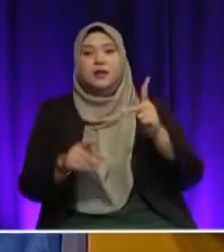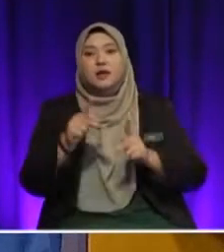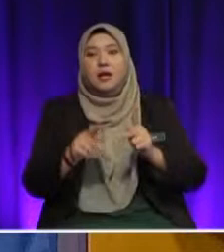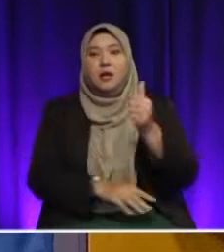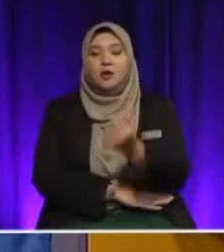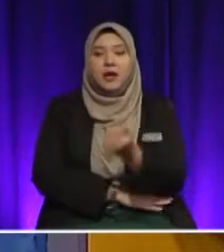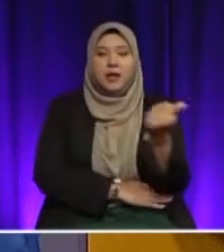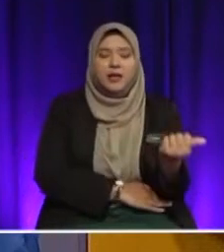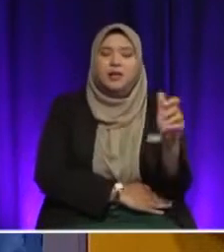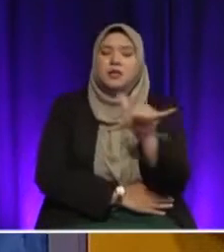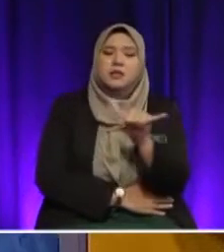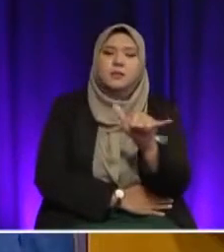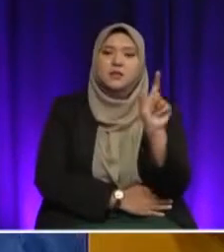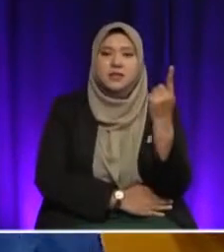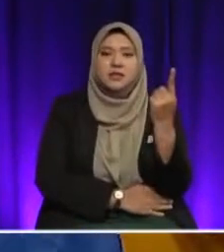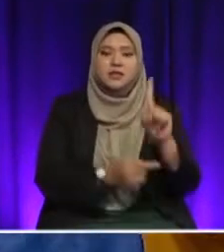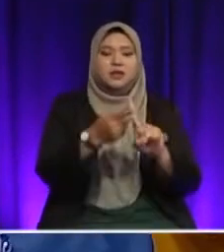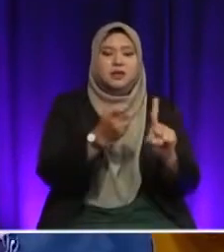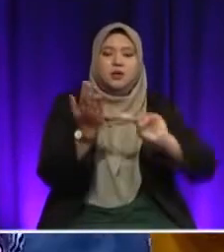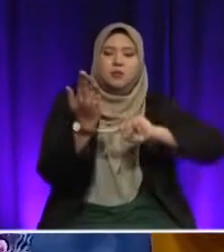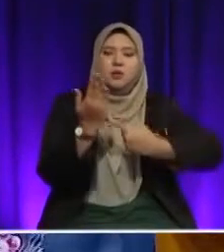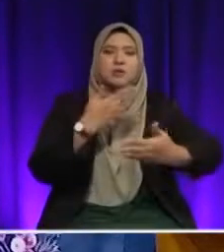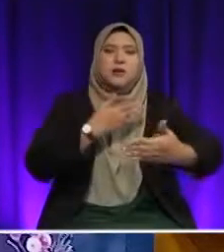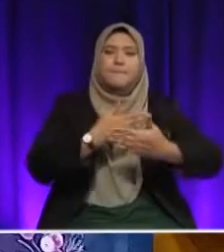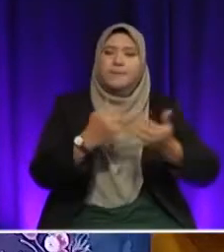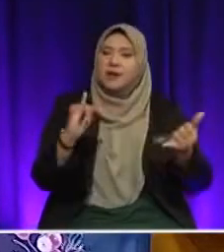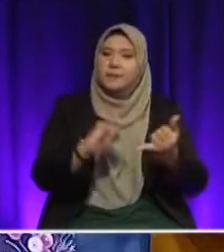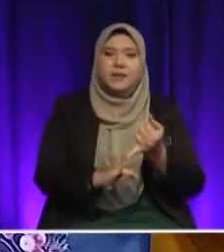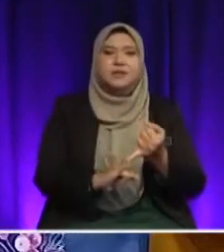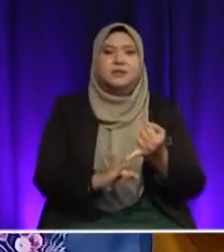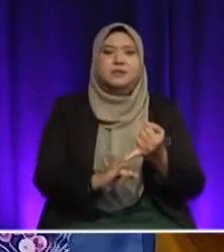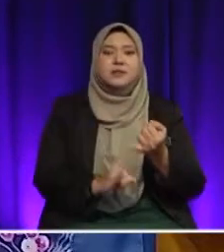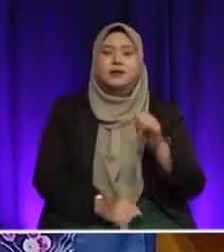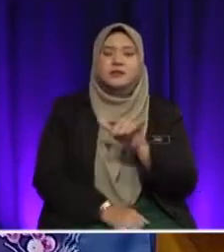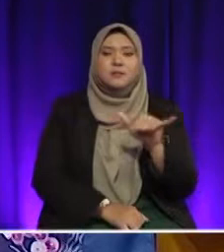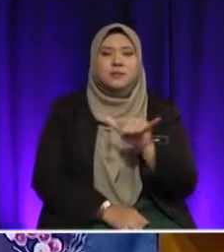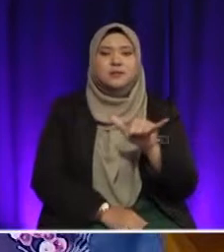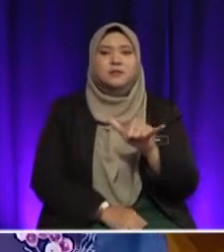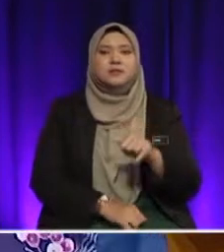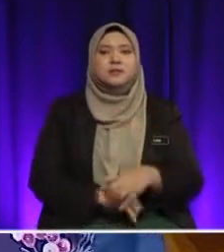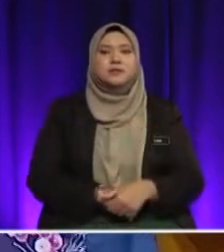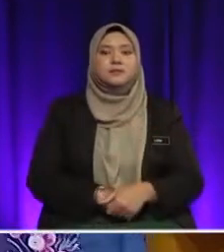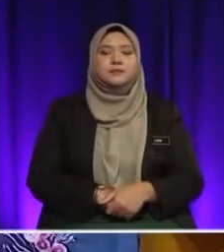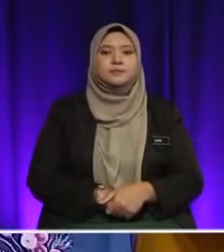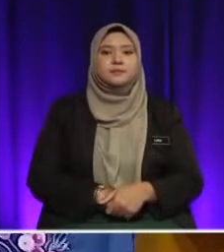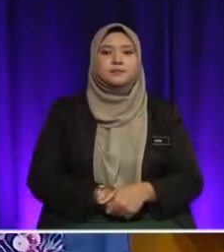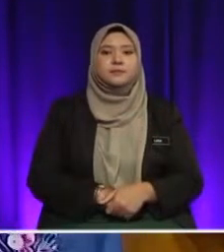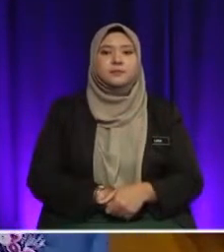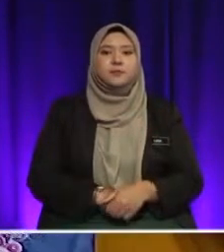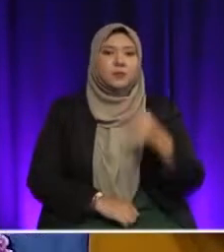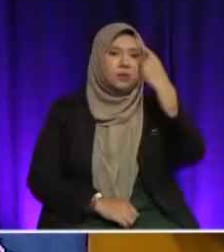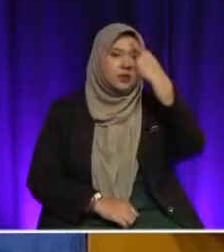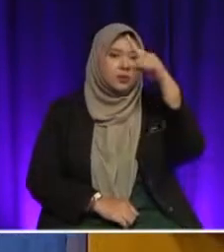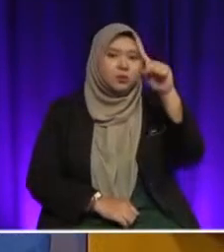digunting juga lah kita berubah Oke Kalau alat kalau bahan Biasanya kalau mule kita ada satu kilo